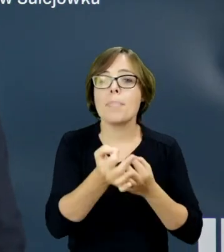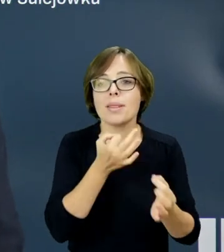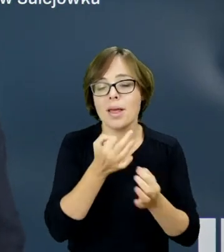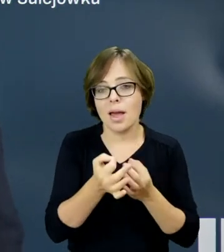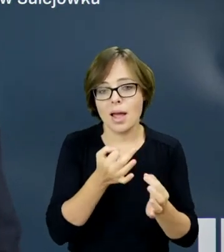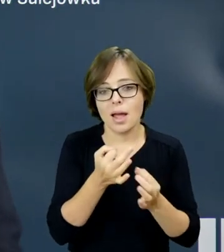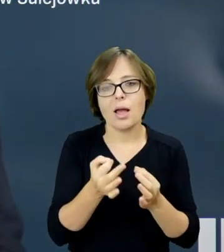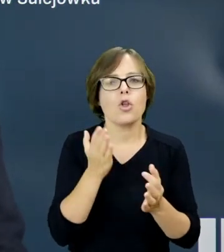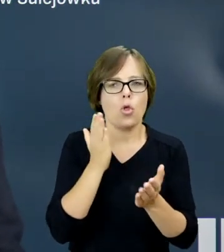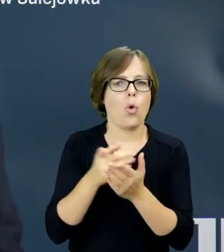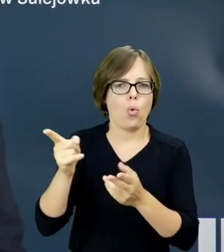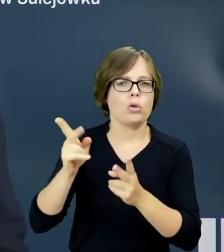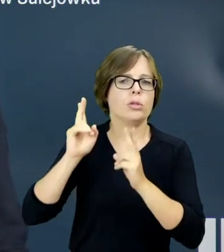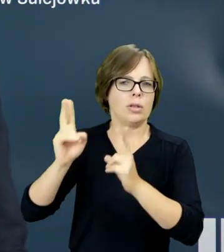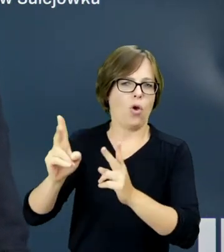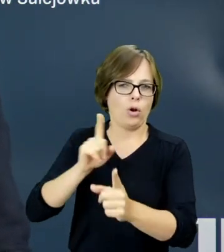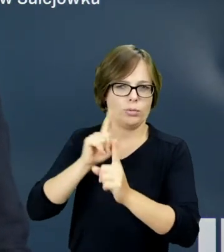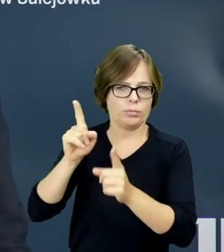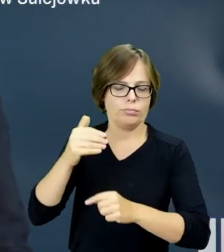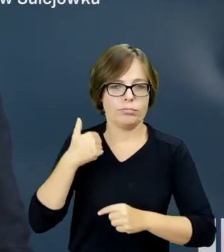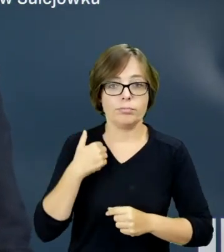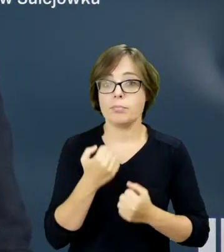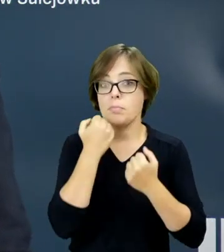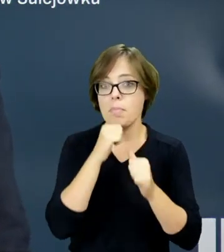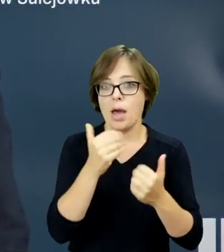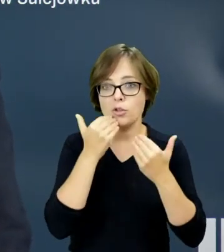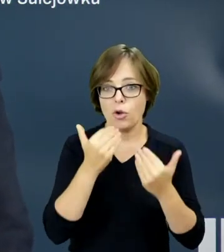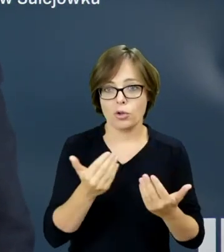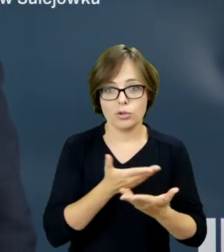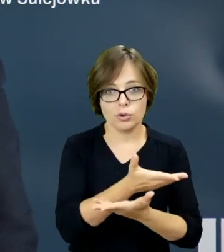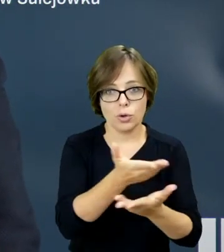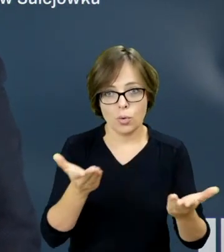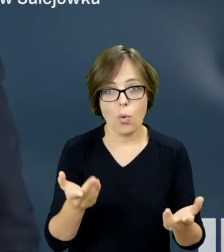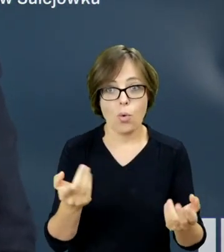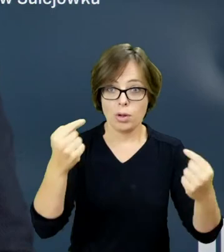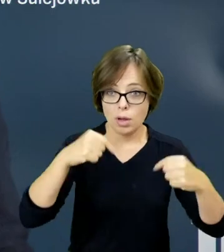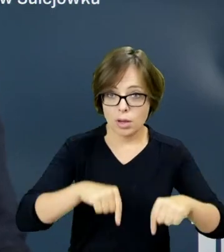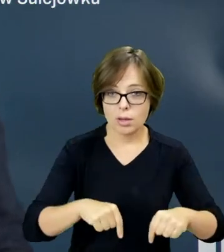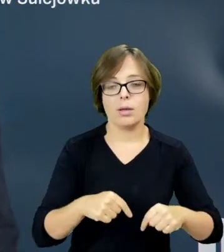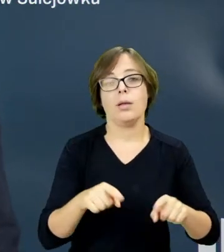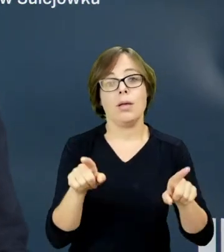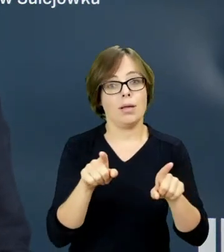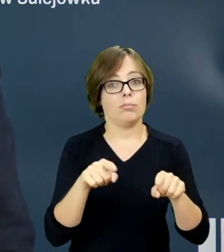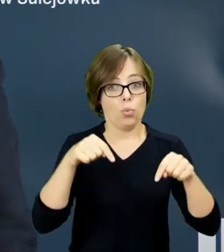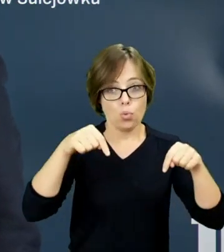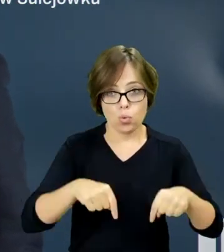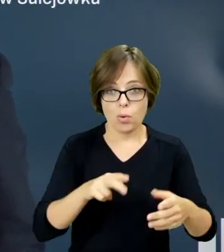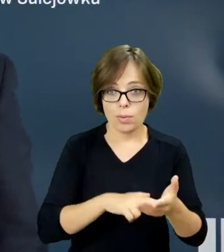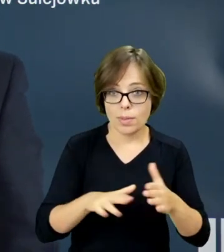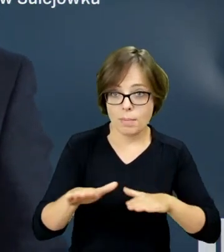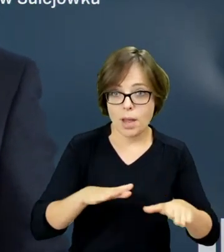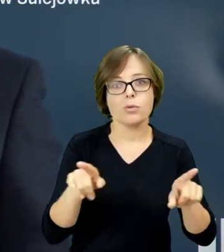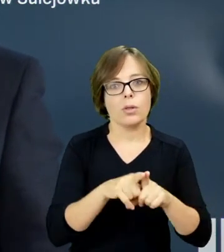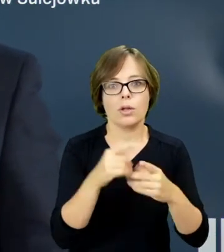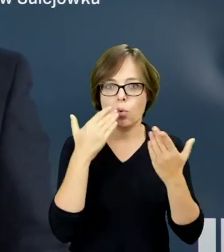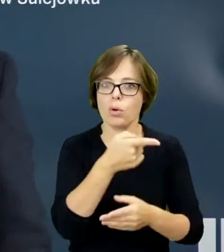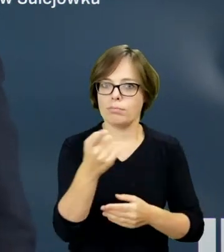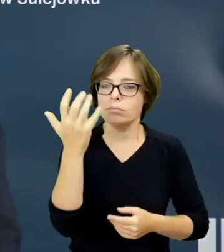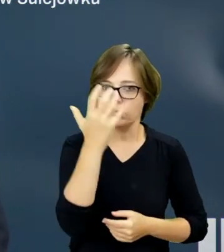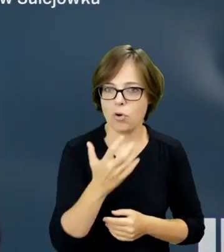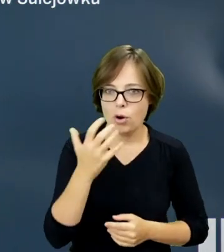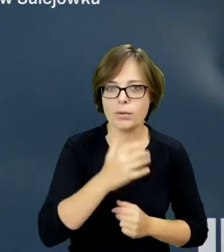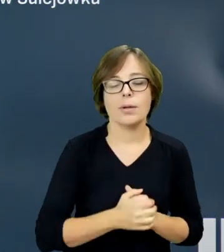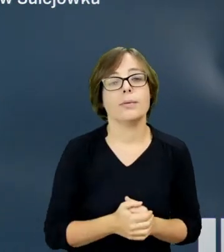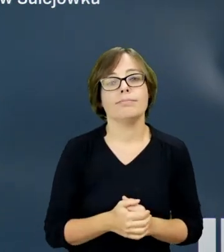w kuluarach. Bardzo dziękuję wszystkim Państwu za obecność, zarówno tutaj stacjonarną, jak i zdalną. Dziękuję